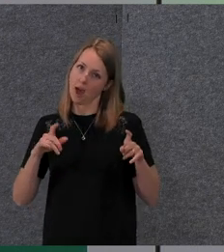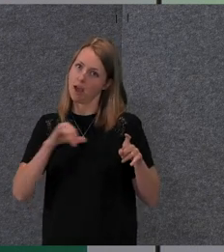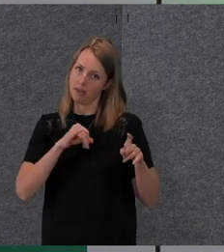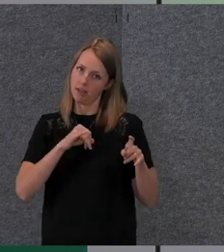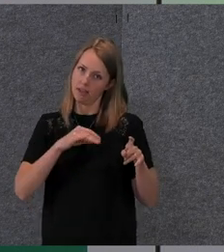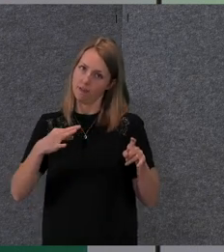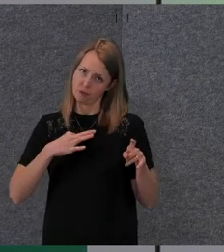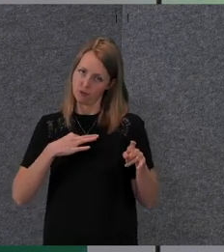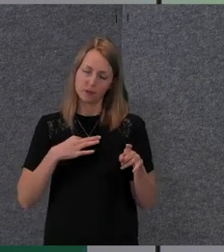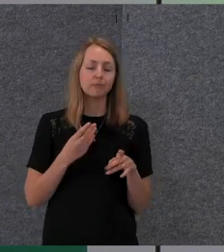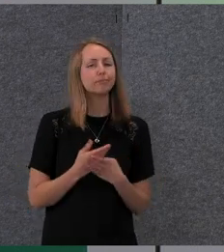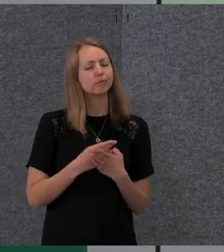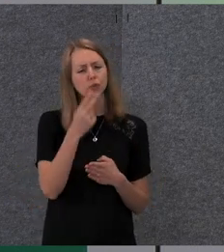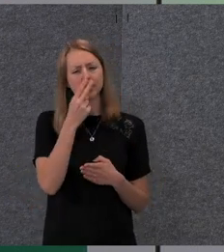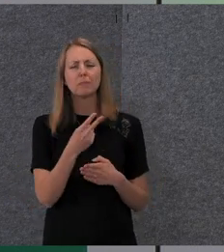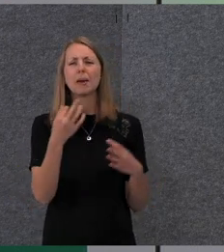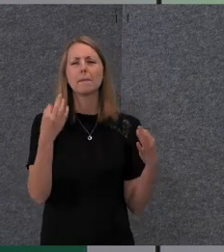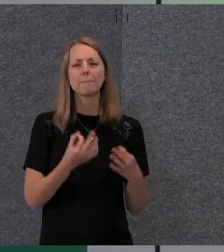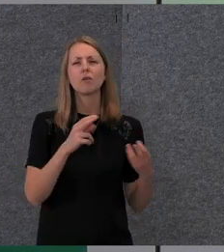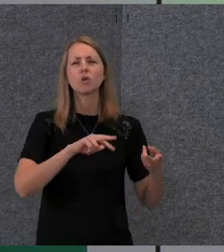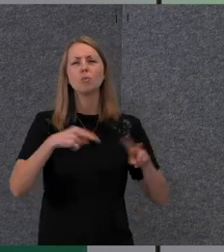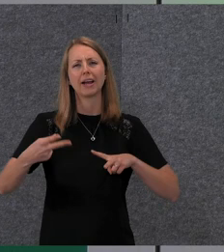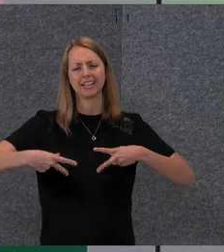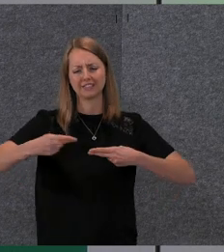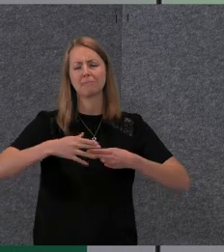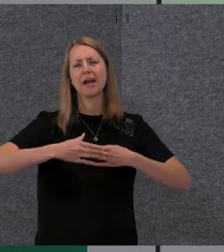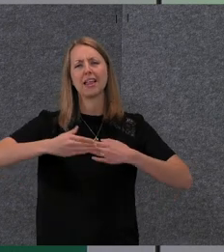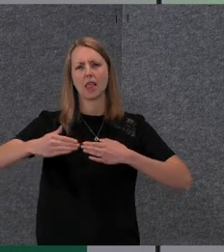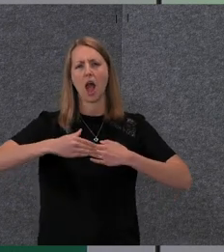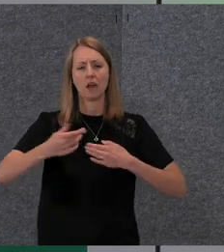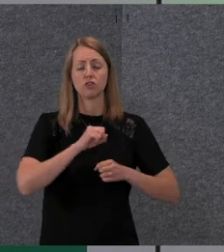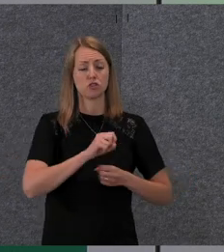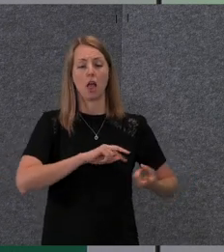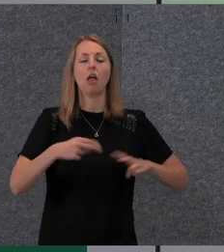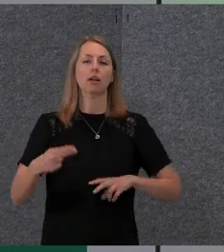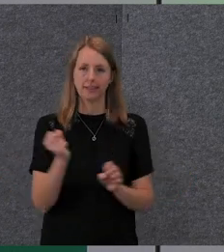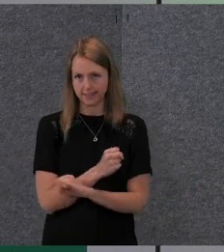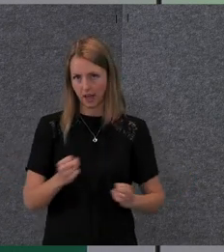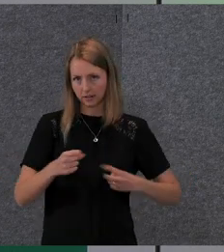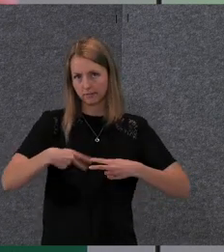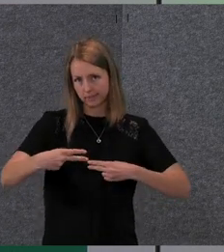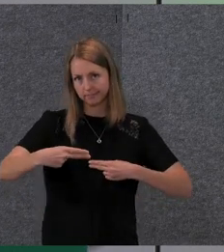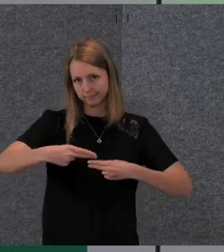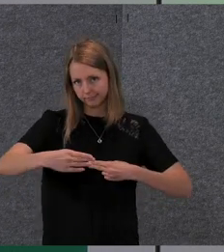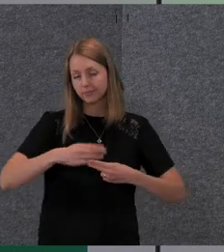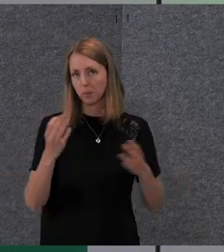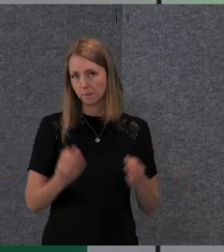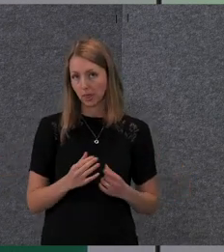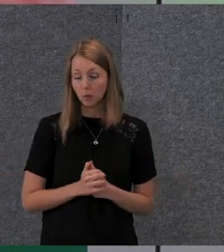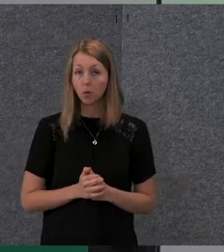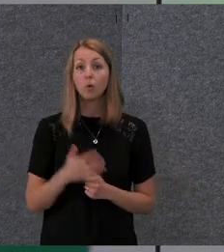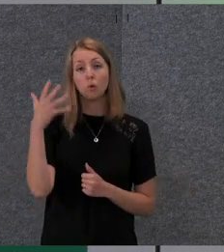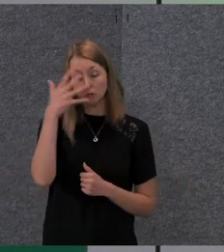lange Übergangsfristen benötigen werden. Und der Einbezug in die gesetzliche Rentenversicherung wird sicherlich auch mit